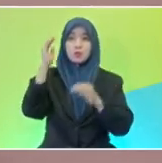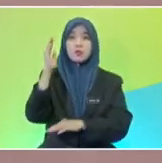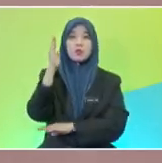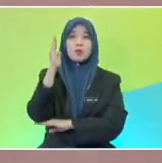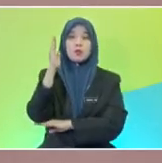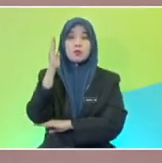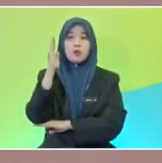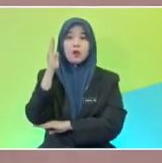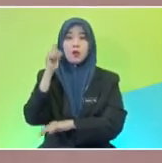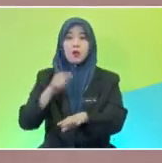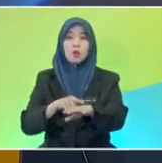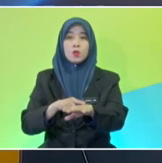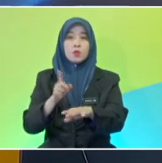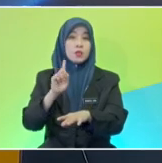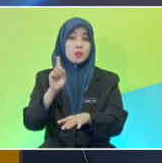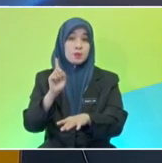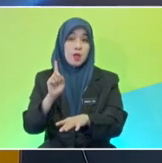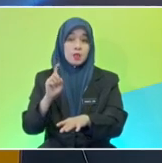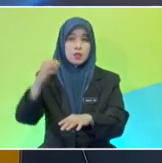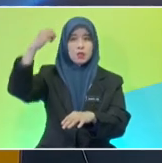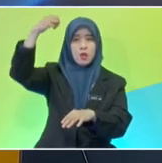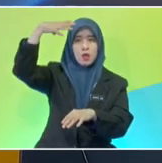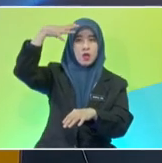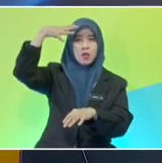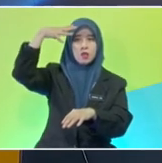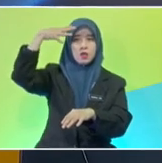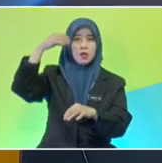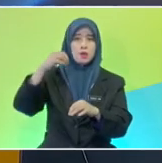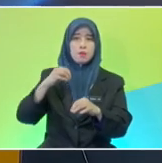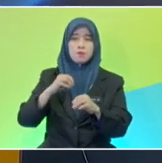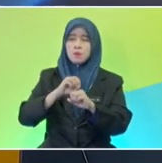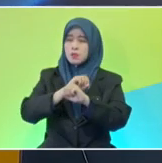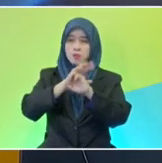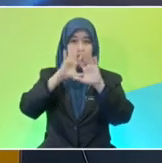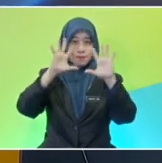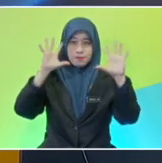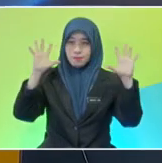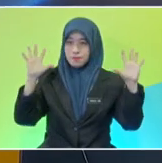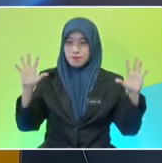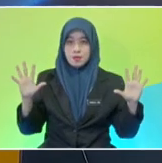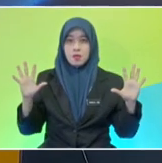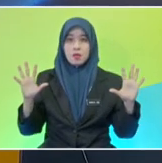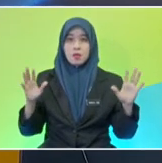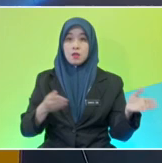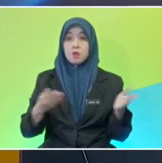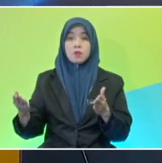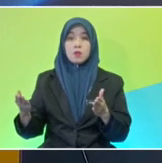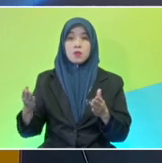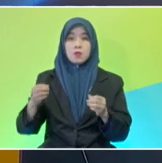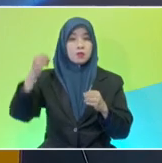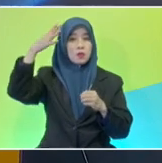hari adalah waktu di mana cahaya matahari tu bersinar. Dia memberikan cahaya ke